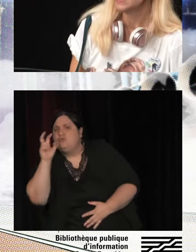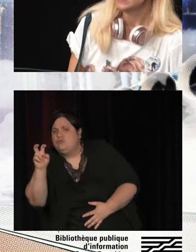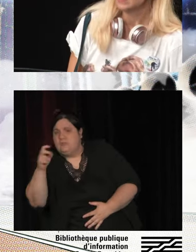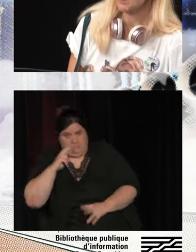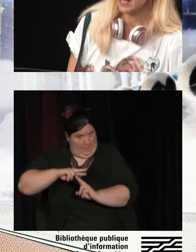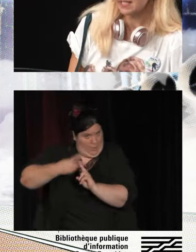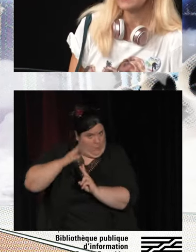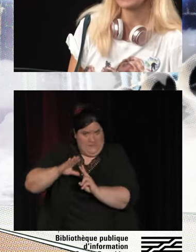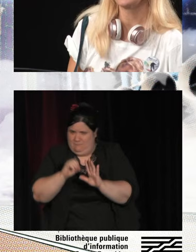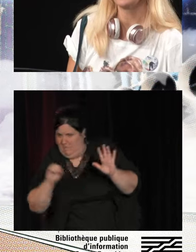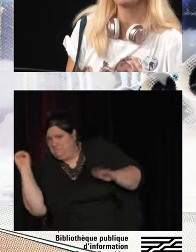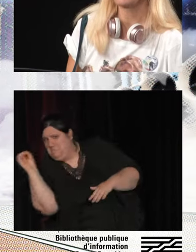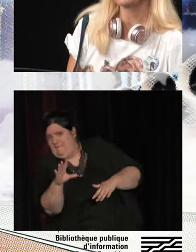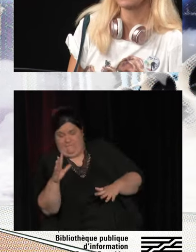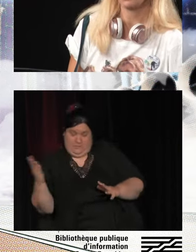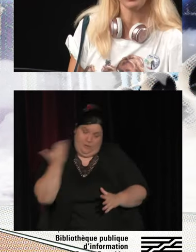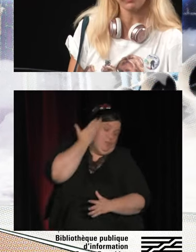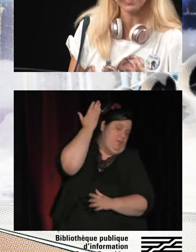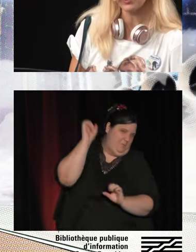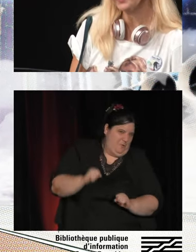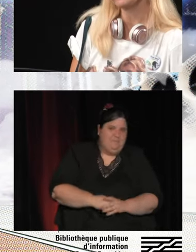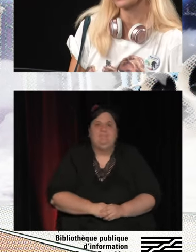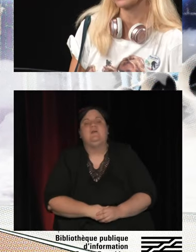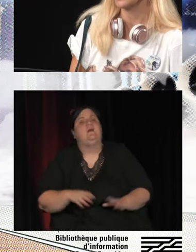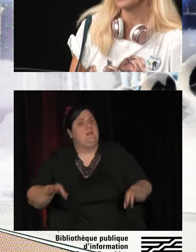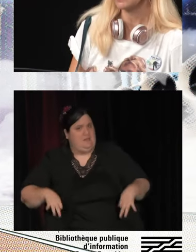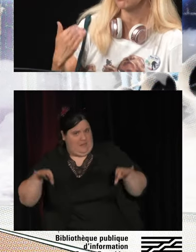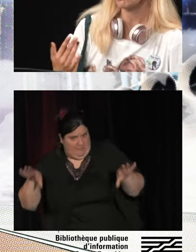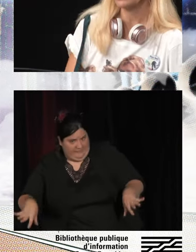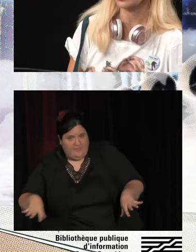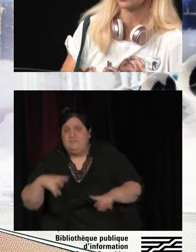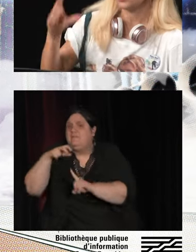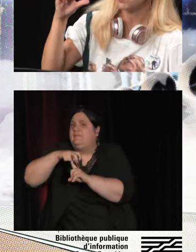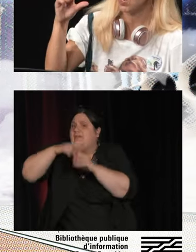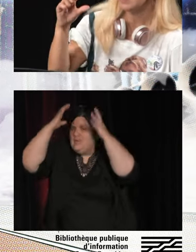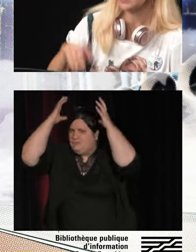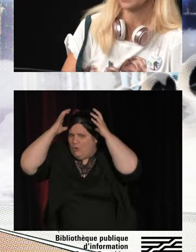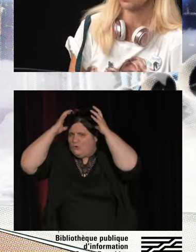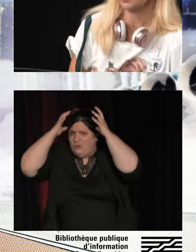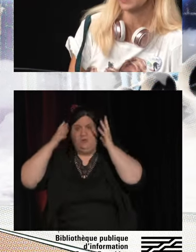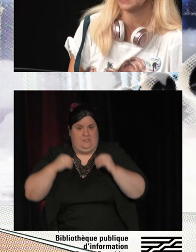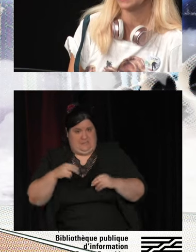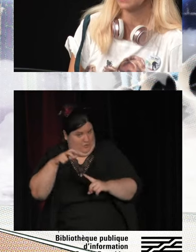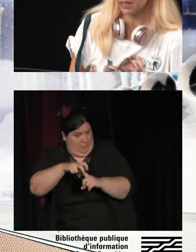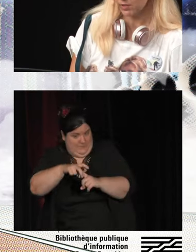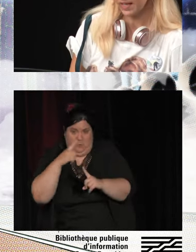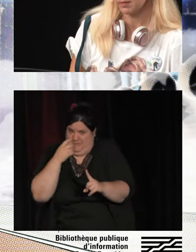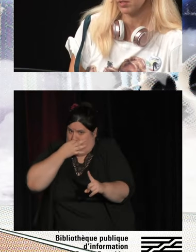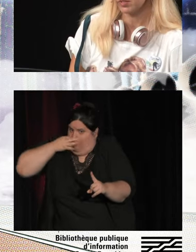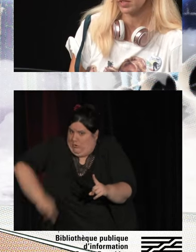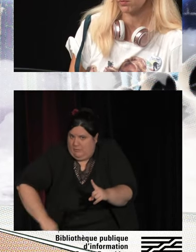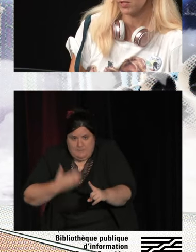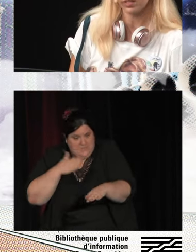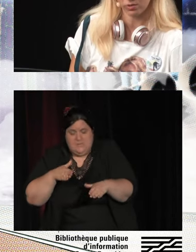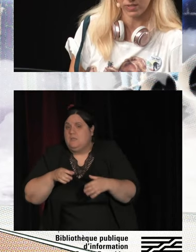sympa. La princesse et Toad lancent des champignons vénéneux. Et si vous roulez sur ces champignons, vous rapetissez, vous devenez très